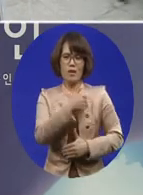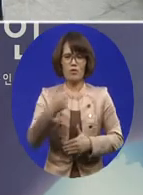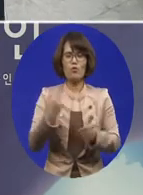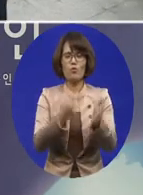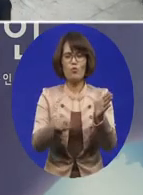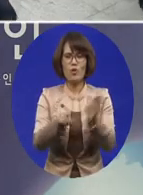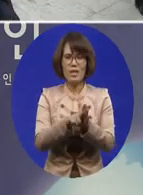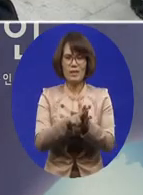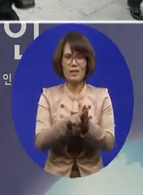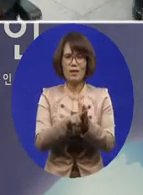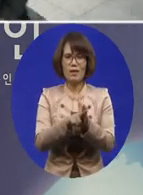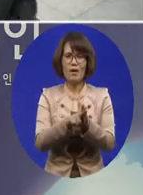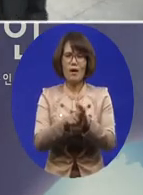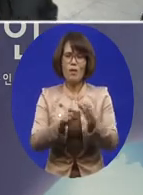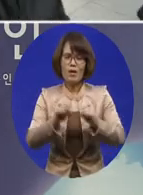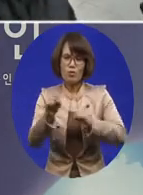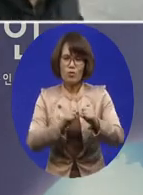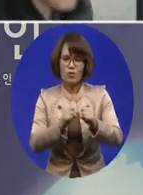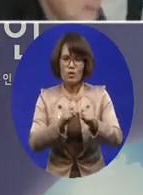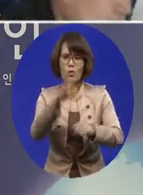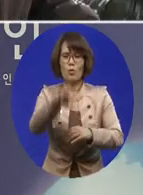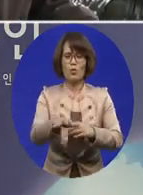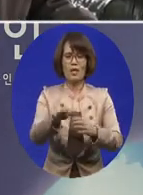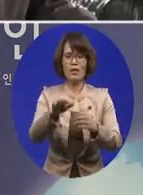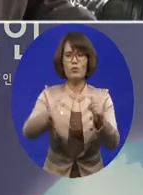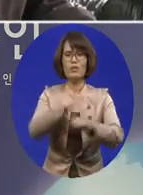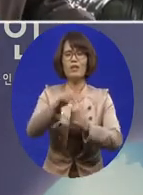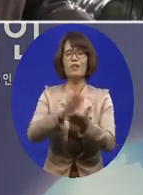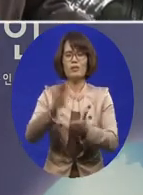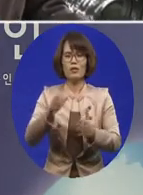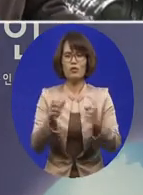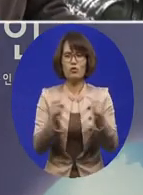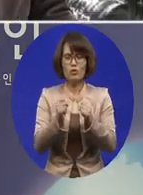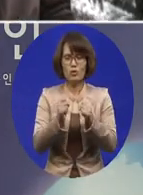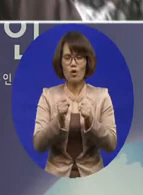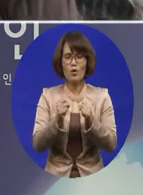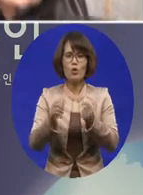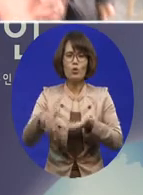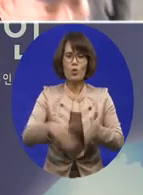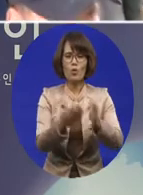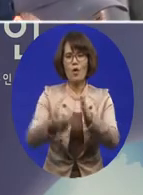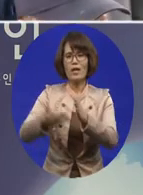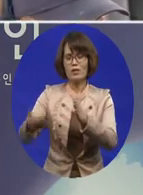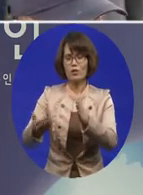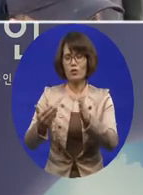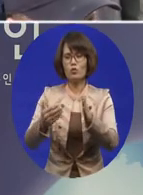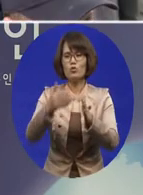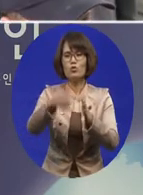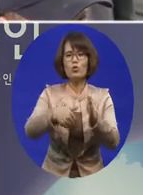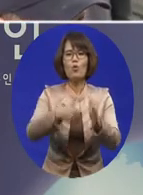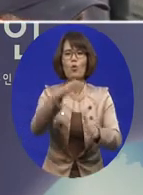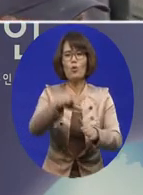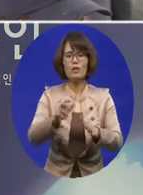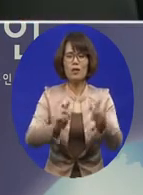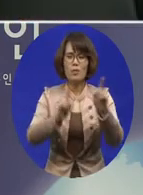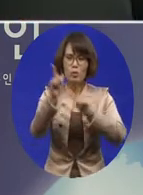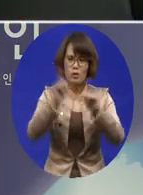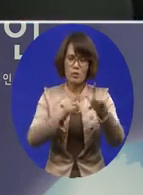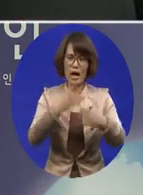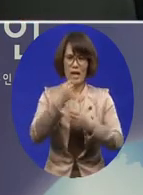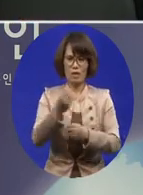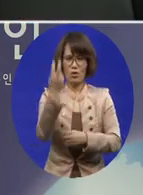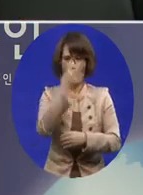시민 만족을 위해 발로 뛰는 현장 행정 열기가 뜨겁습니다. 추운 겨울 도로와 하천 등 주요 사업장의 추진